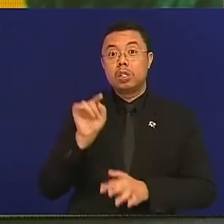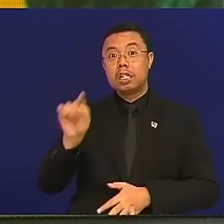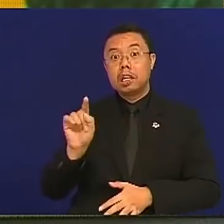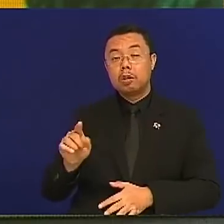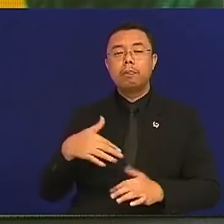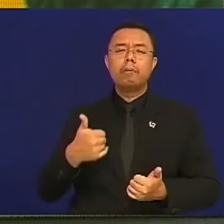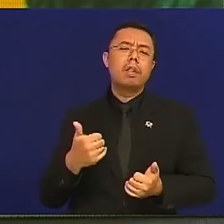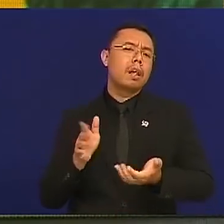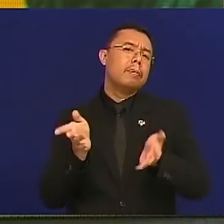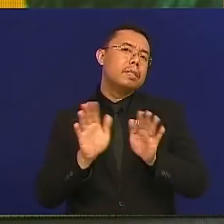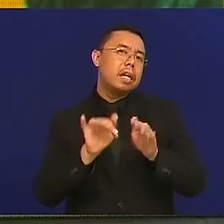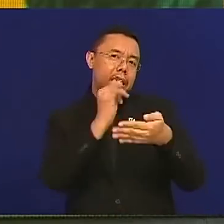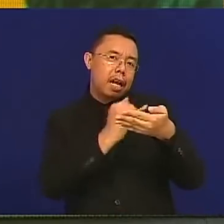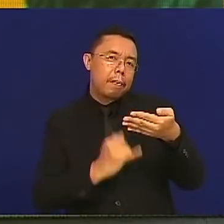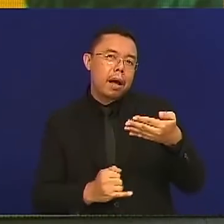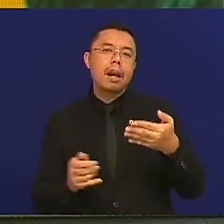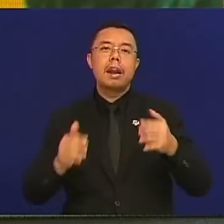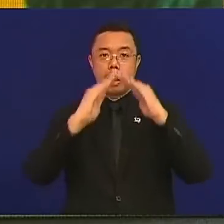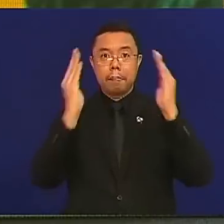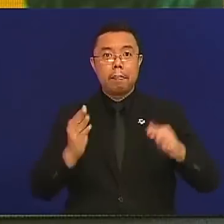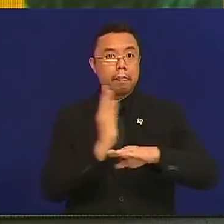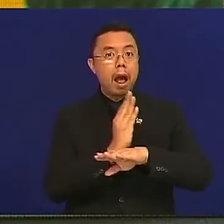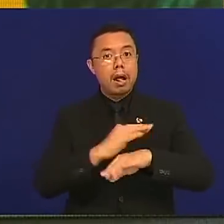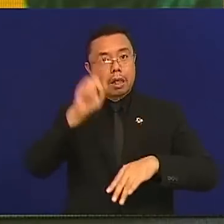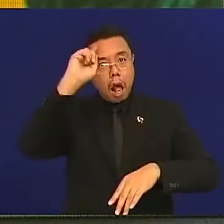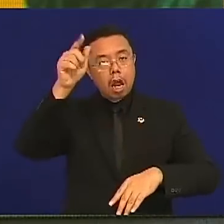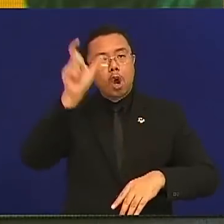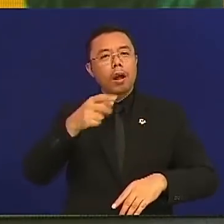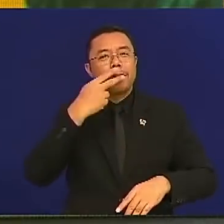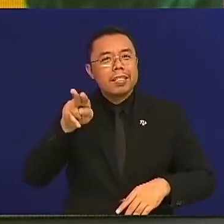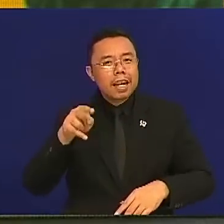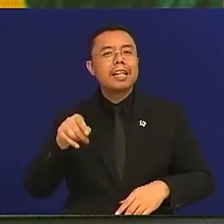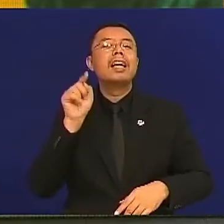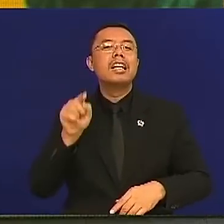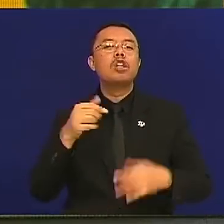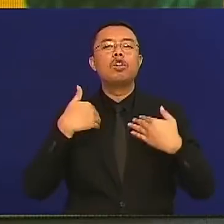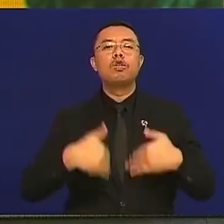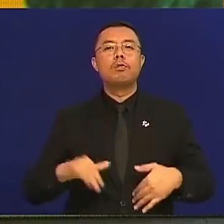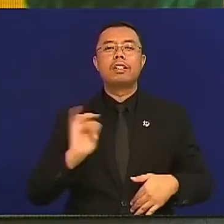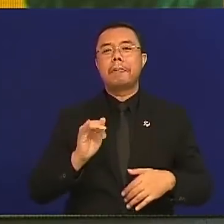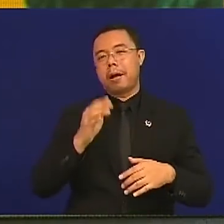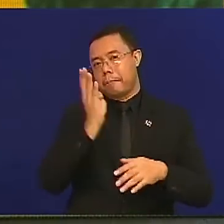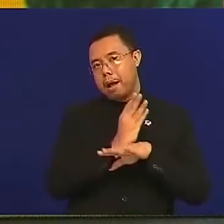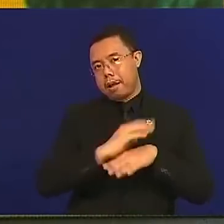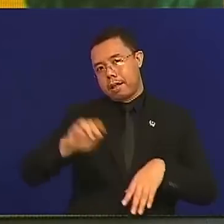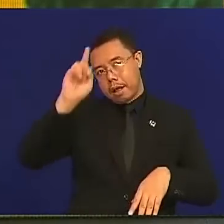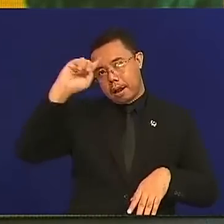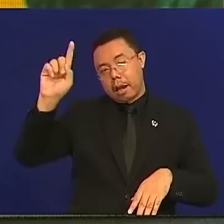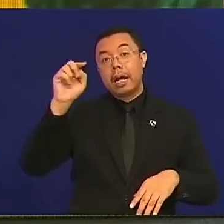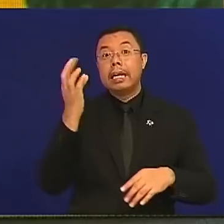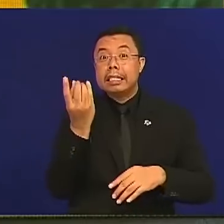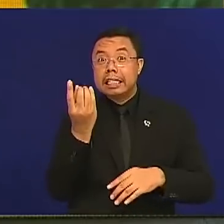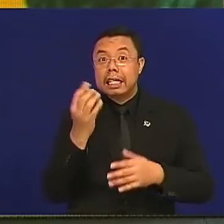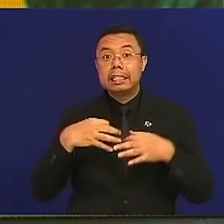yang bisa menjadi gambaran Bait Allah. Dan orang percaya juga tubuhnya adalah Bait Allah.